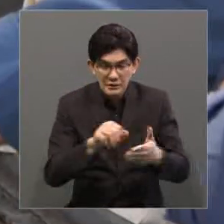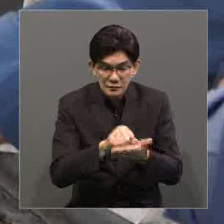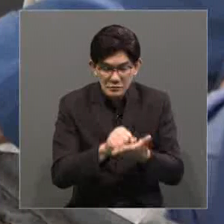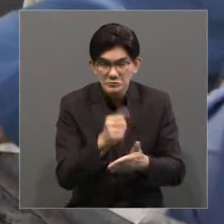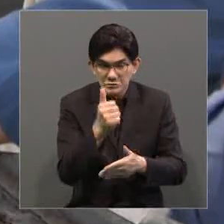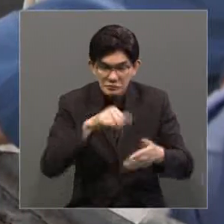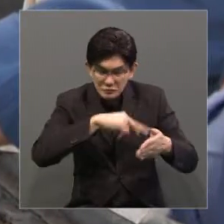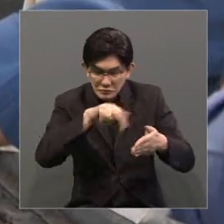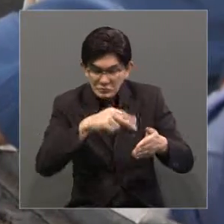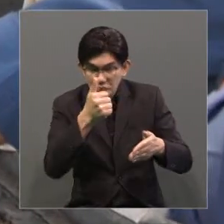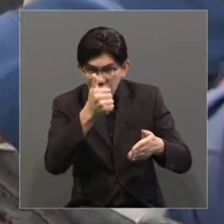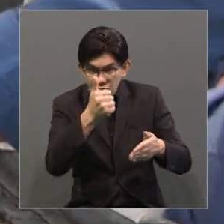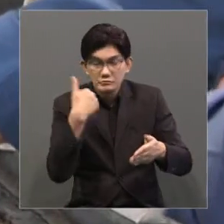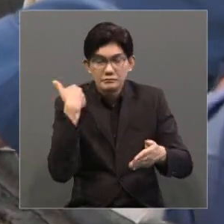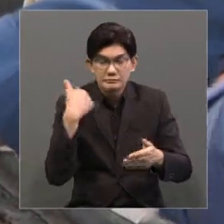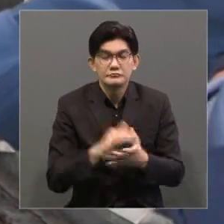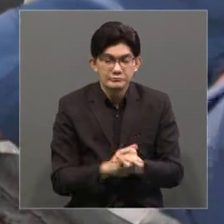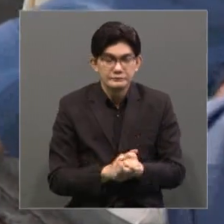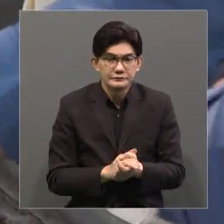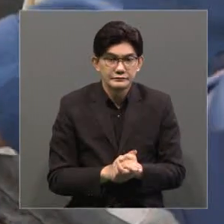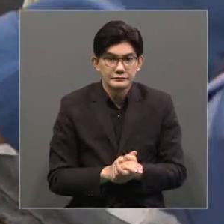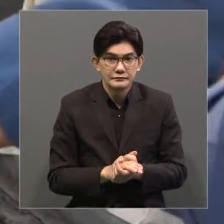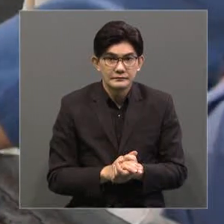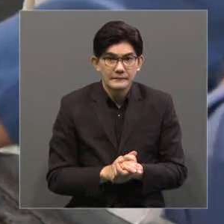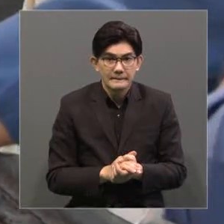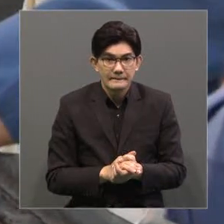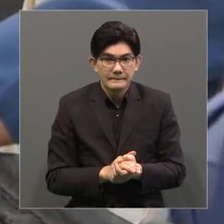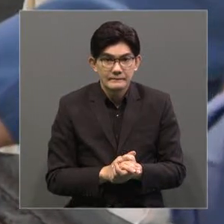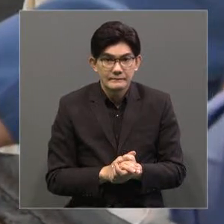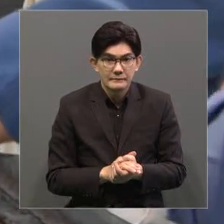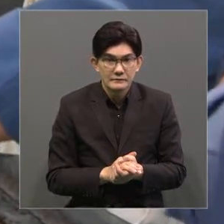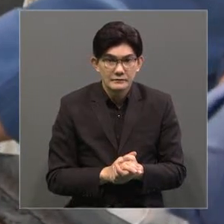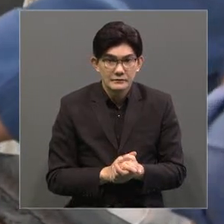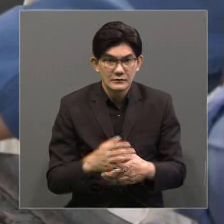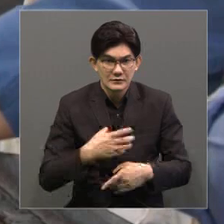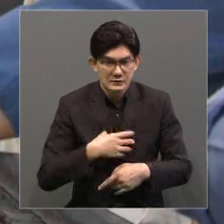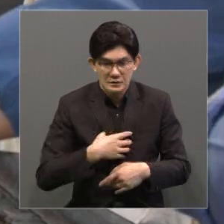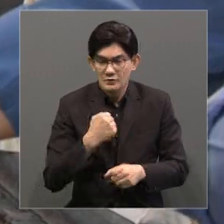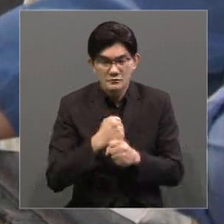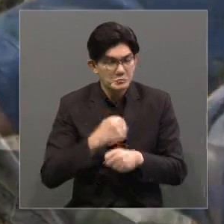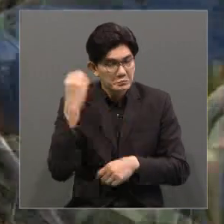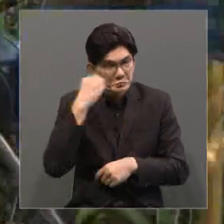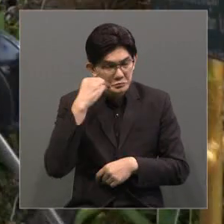การดีแล้วก็เป็นเองแก่ประชาชน อยากให้เขาทำแบบนี้บ่อยๆไหม อยากทำบ่อย